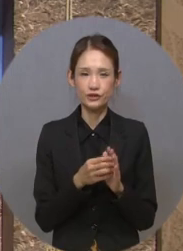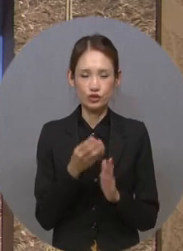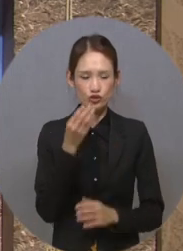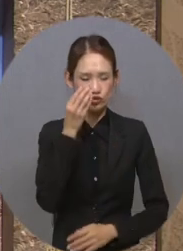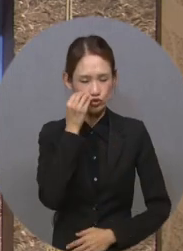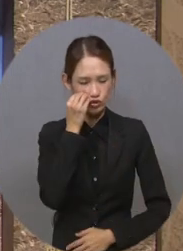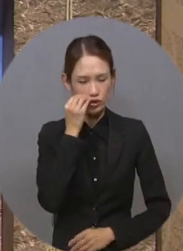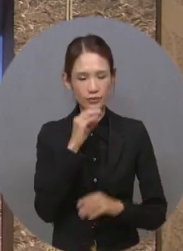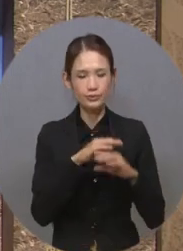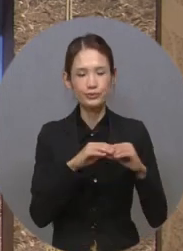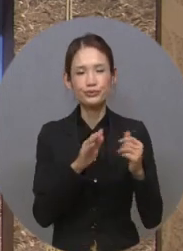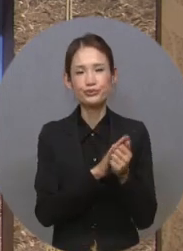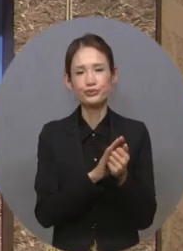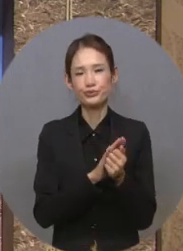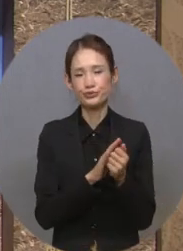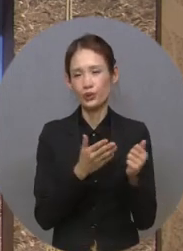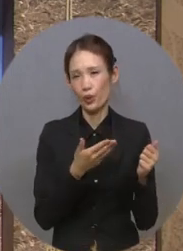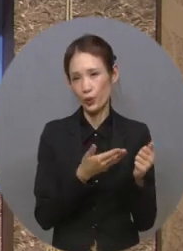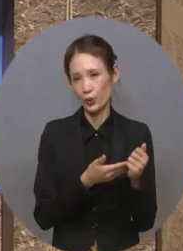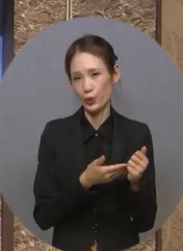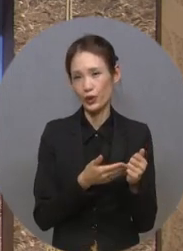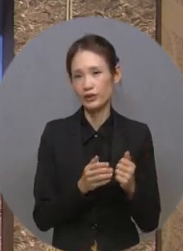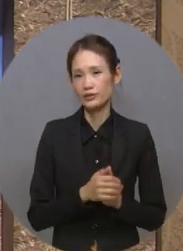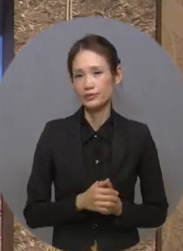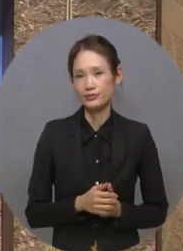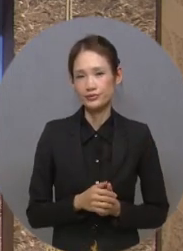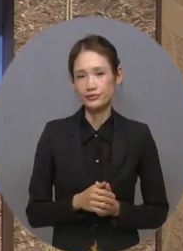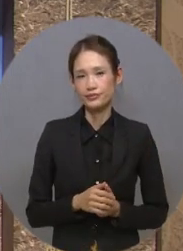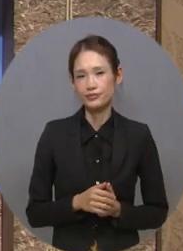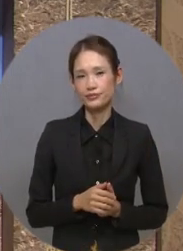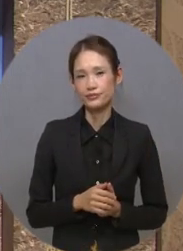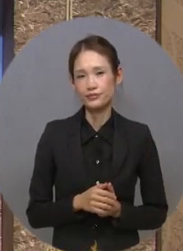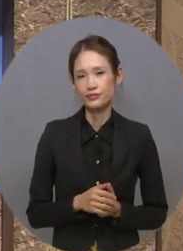있게 풀어줘야 되거든요. 예. 그래서 우리는 이제